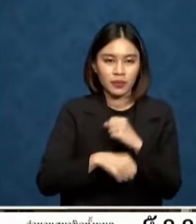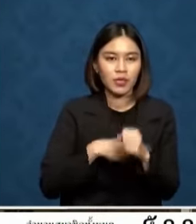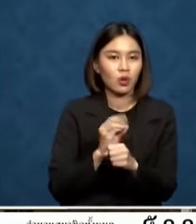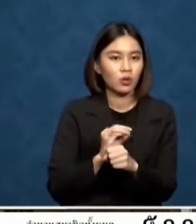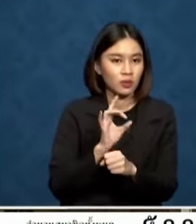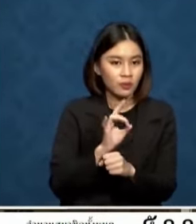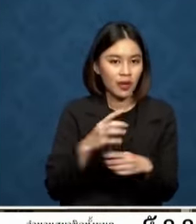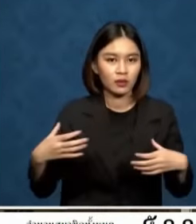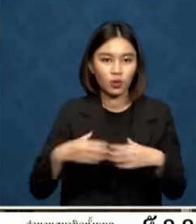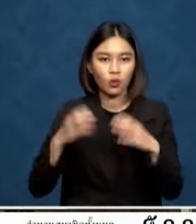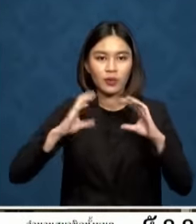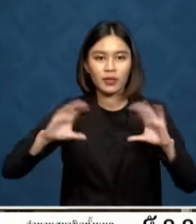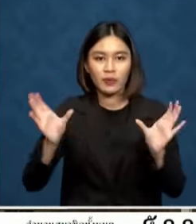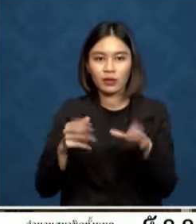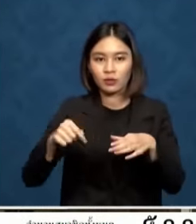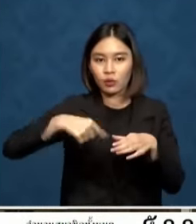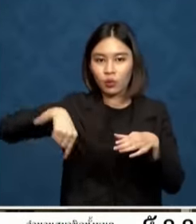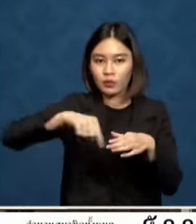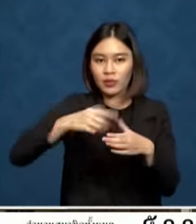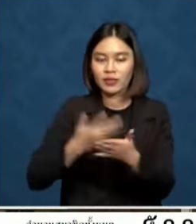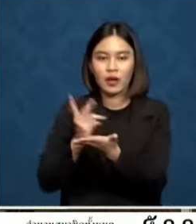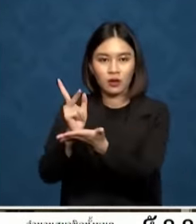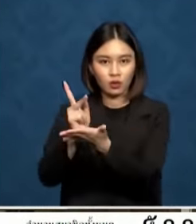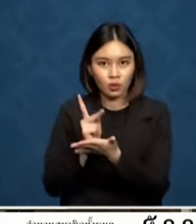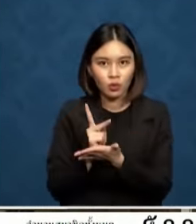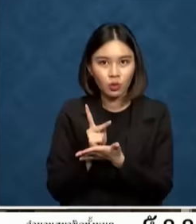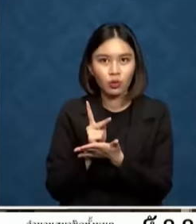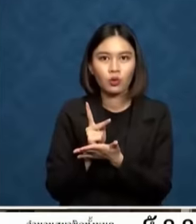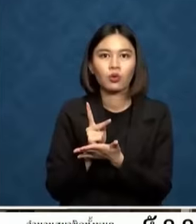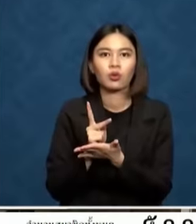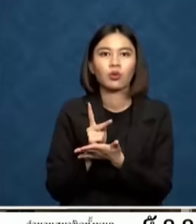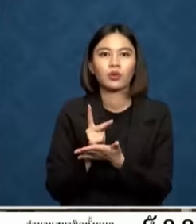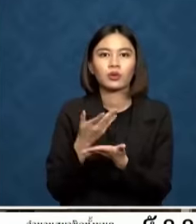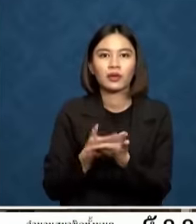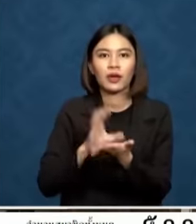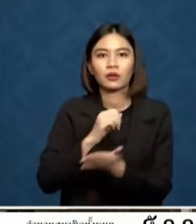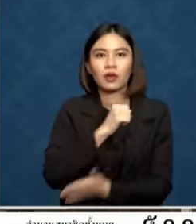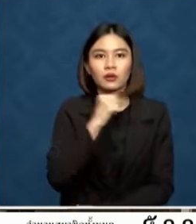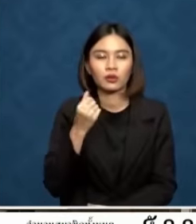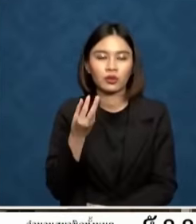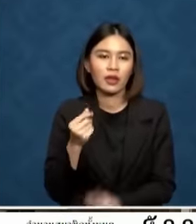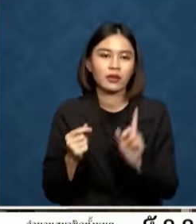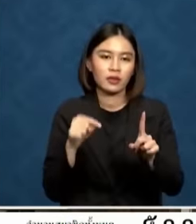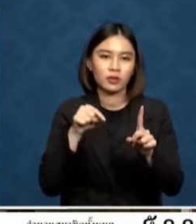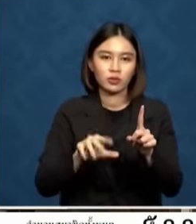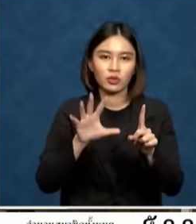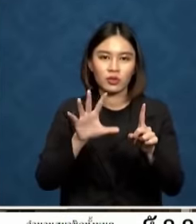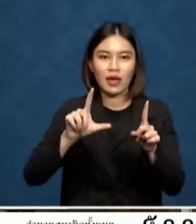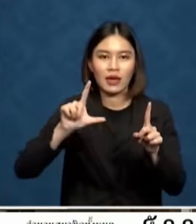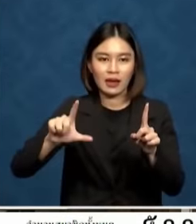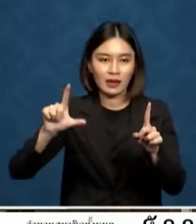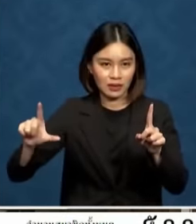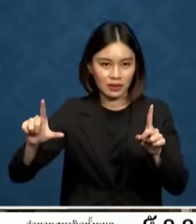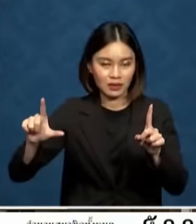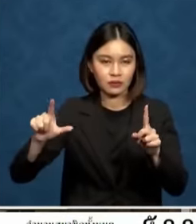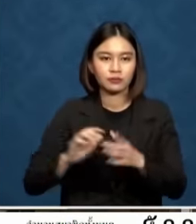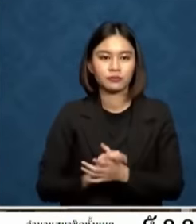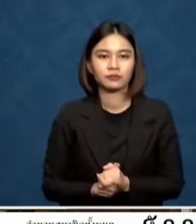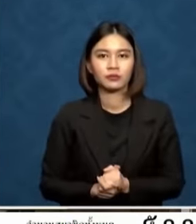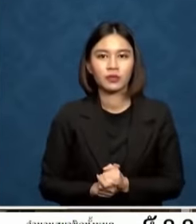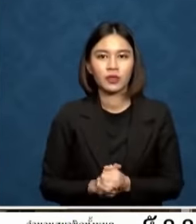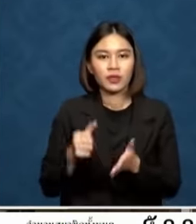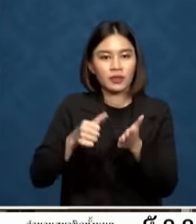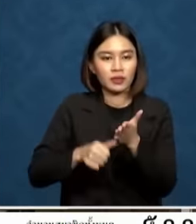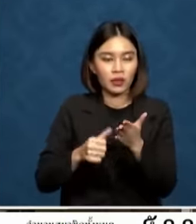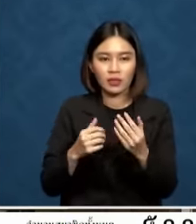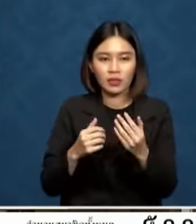รัฐบาลชุดนี้ต้องกู้มาชดเชยการขาดดุลรวม 1.5ล้านล้านบาทครับนี่